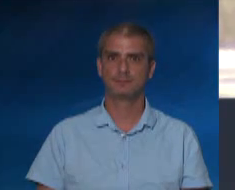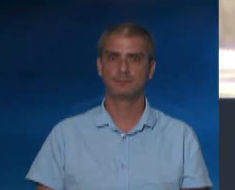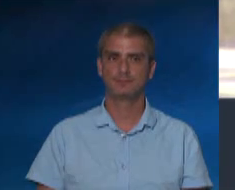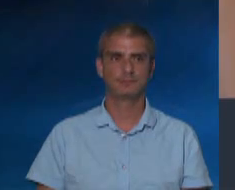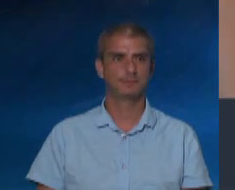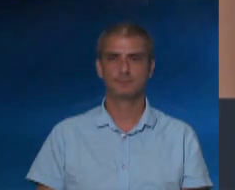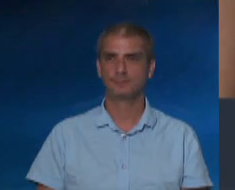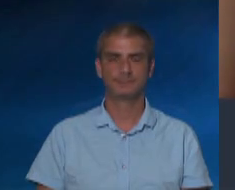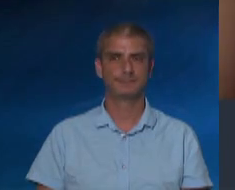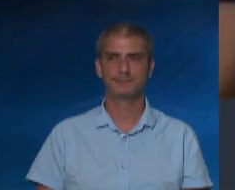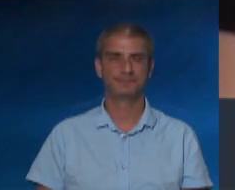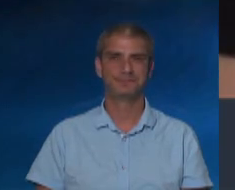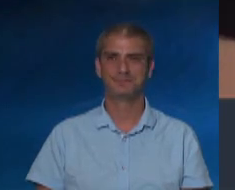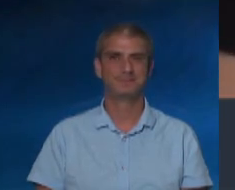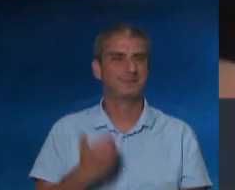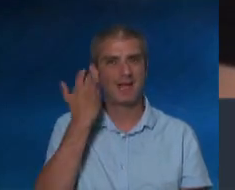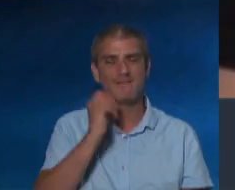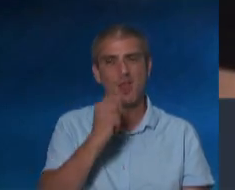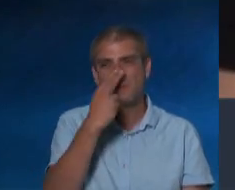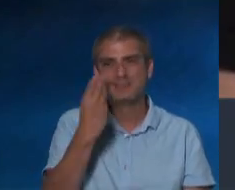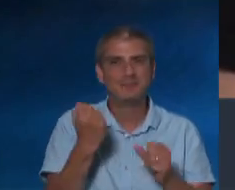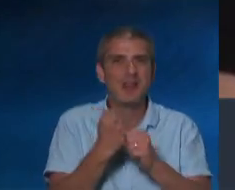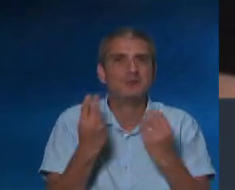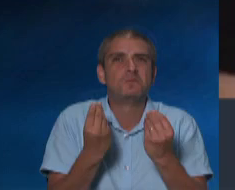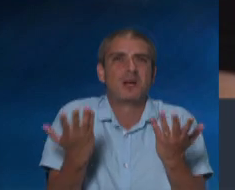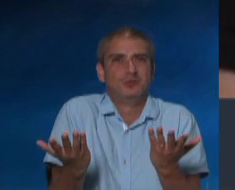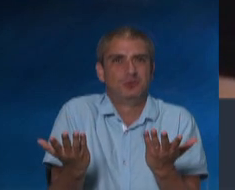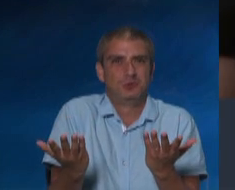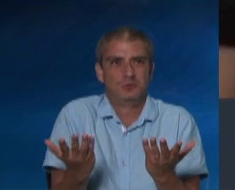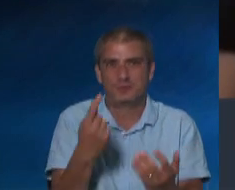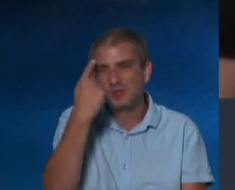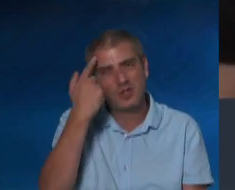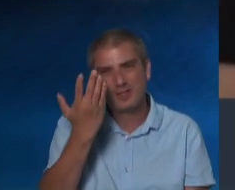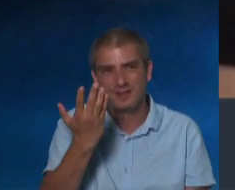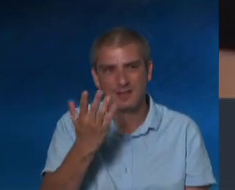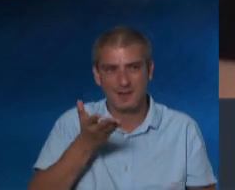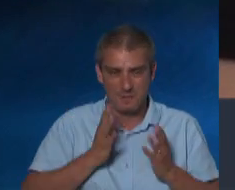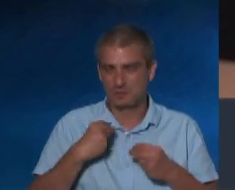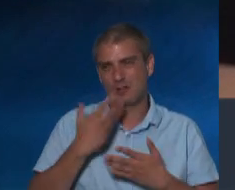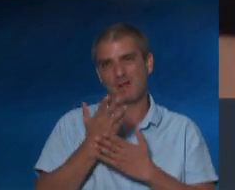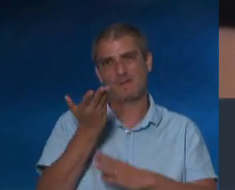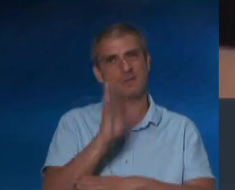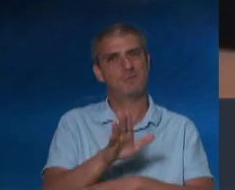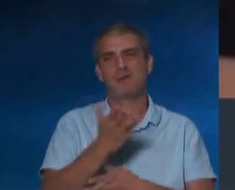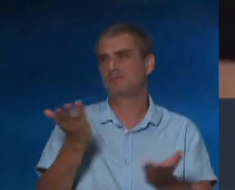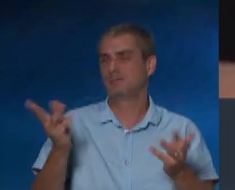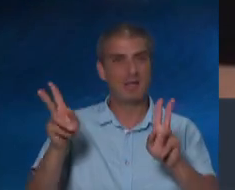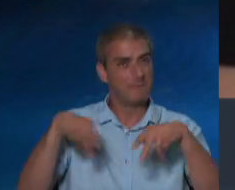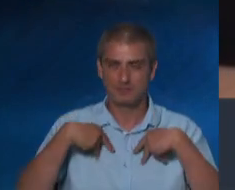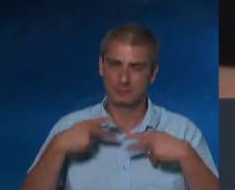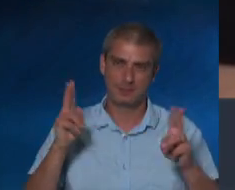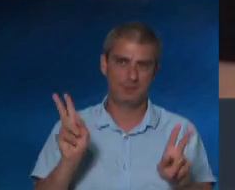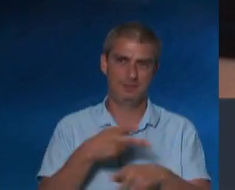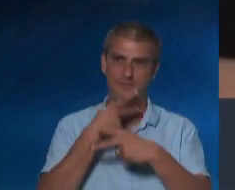חבל שלא מנסים לעשות משהו, כי את יודעת, הבן שלי כבר הלך, להחזיר אותו, אני כבר לא